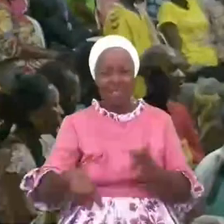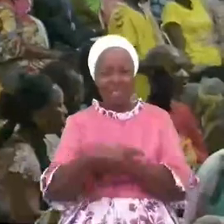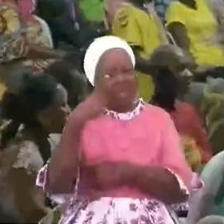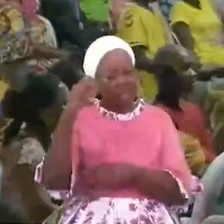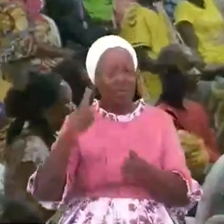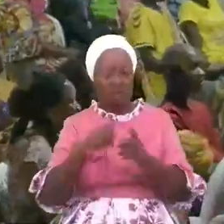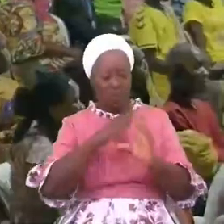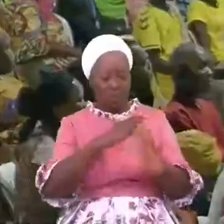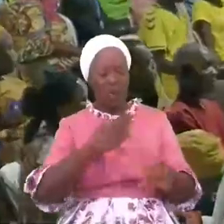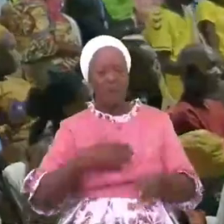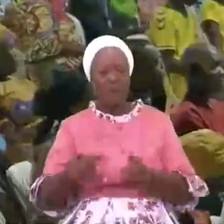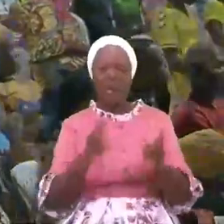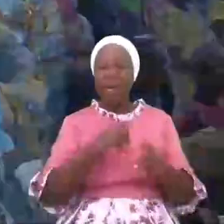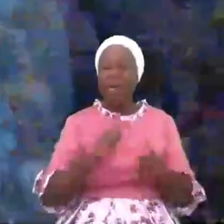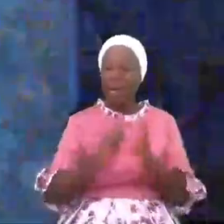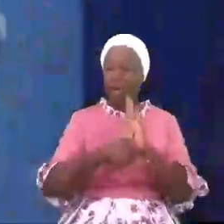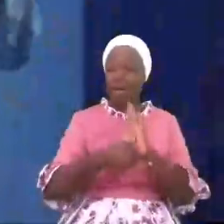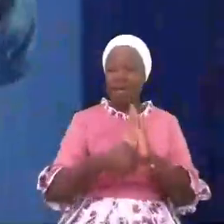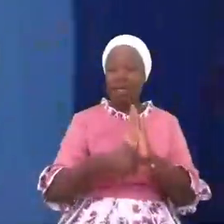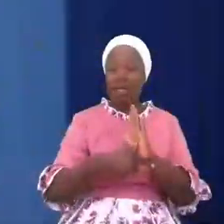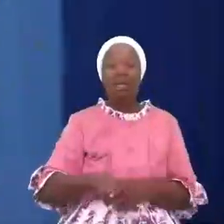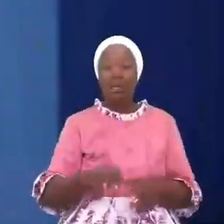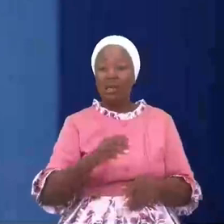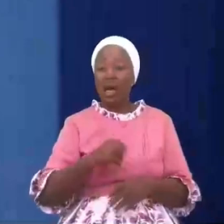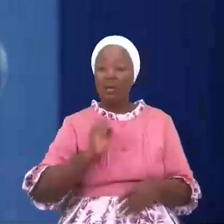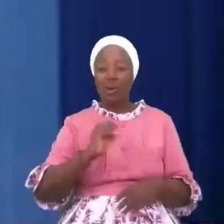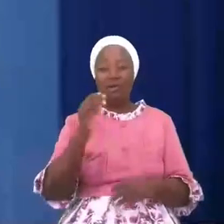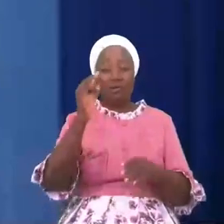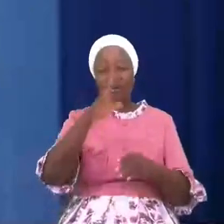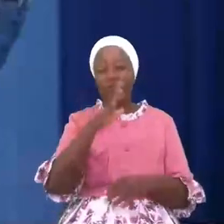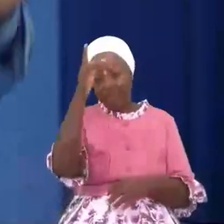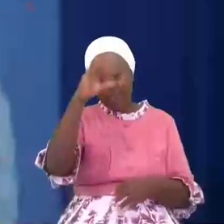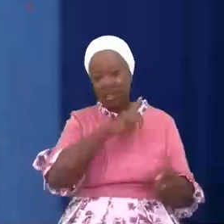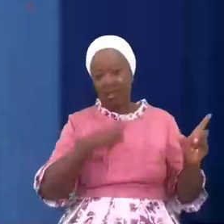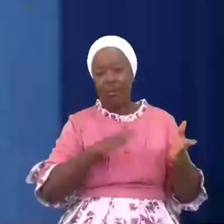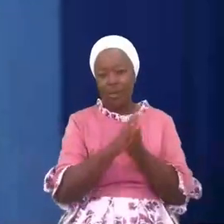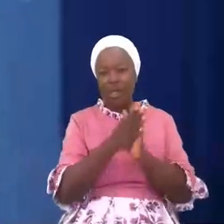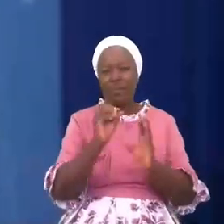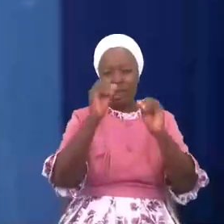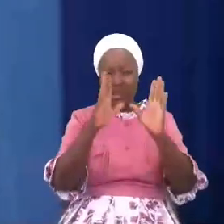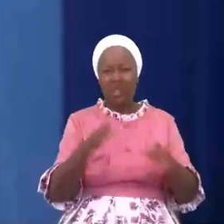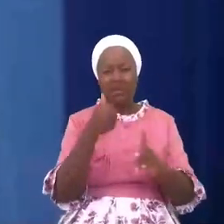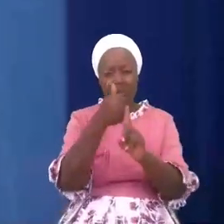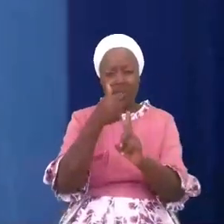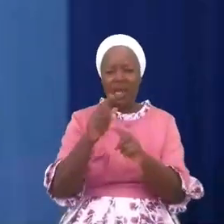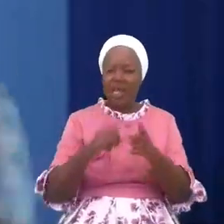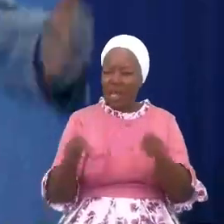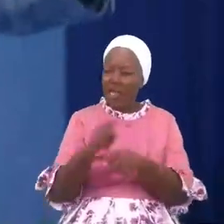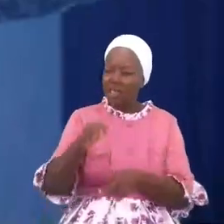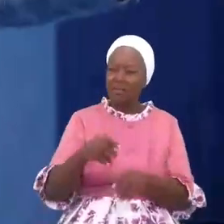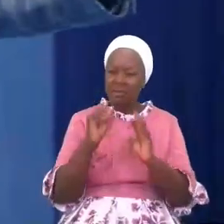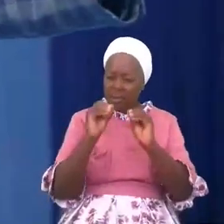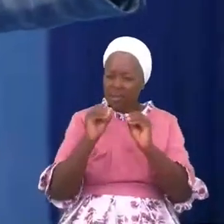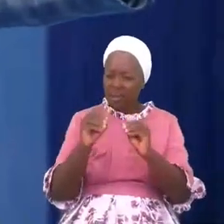permettais pas à des rêvasseries de m'empêcher. Finalement, je suis devenu enseignant moi-même. Et quand j'enseignais, ces élèves, eux